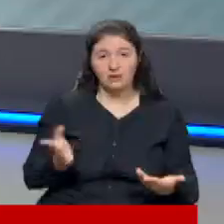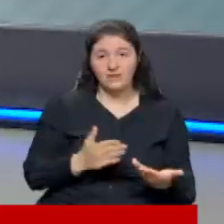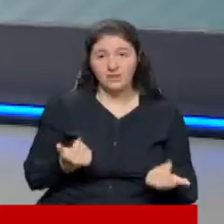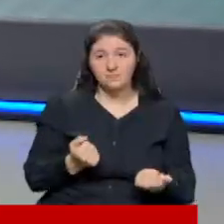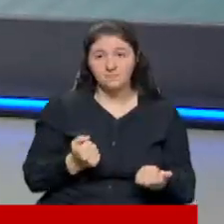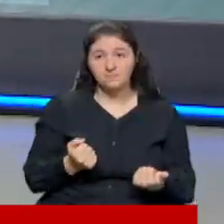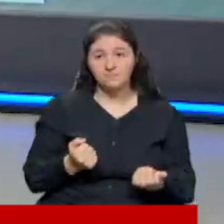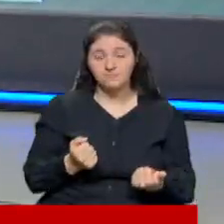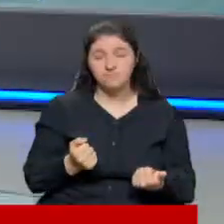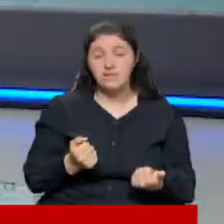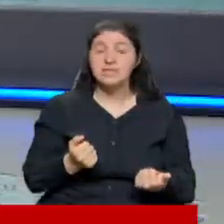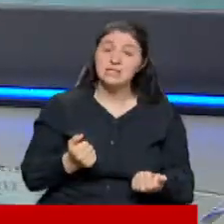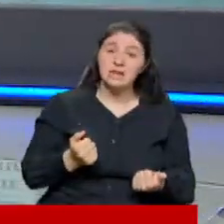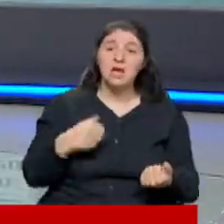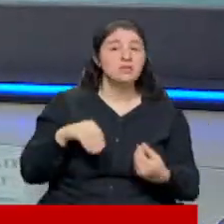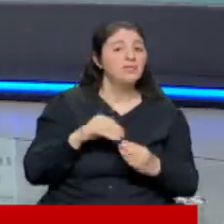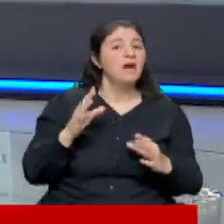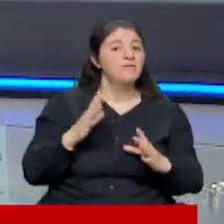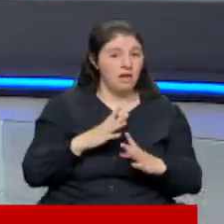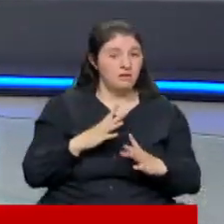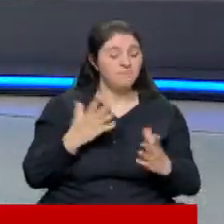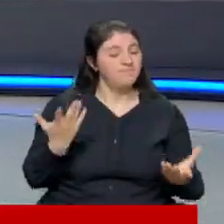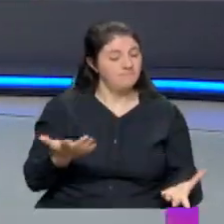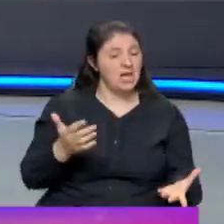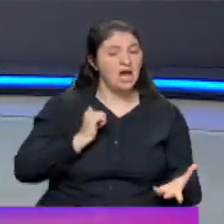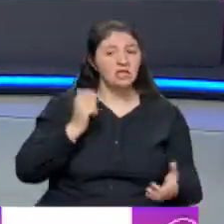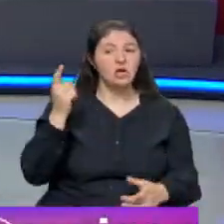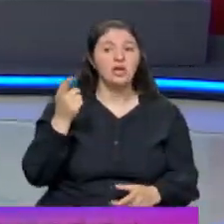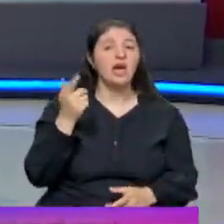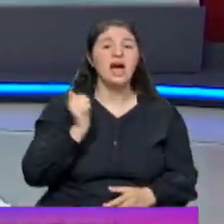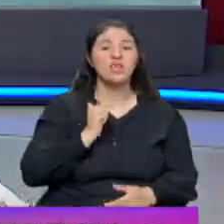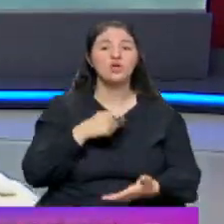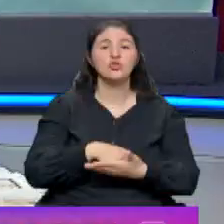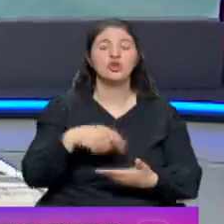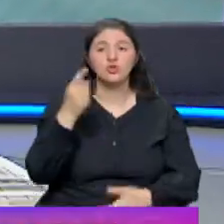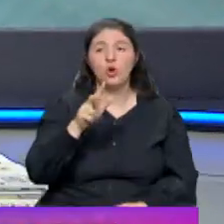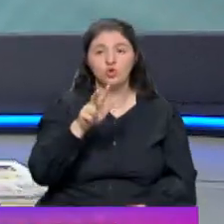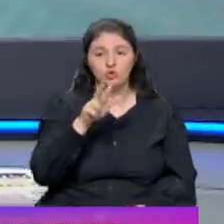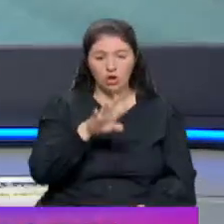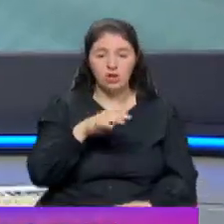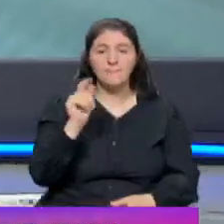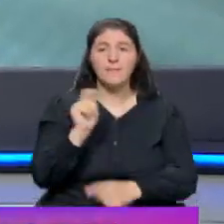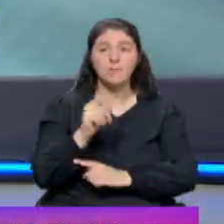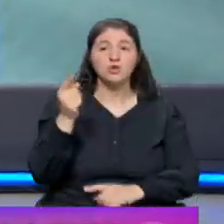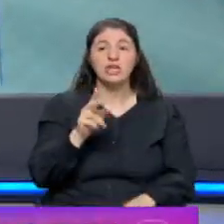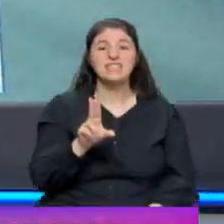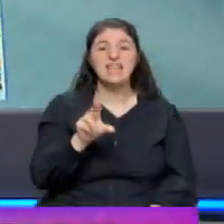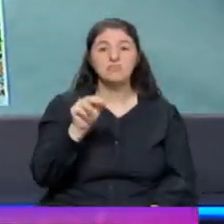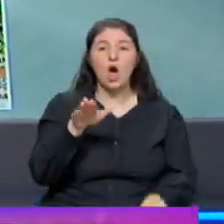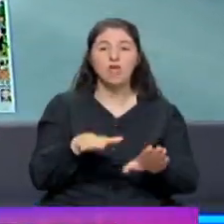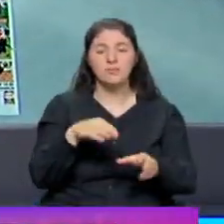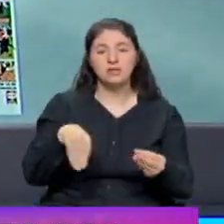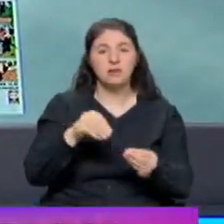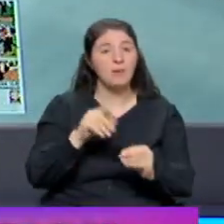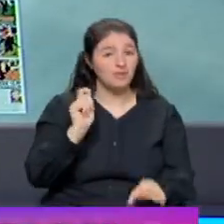sayfadan. Zamlar var. Asgari ücrete %34 zam yapıldı. Memura ortalama %70